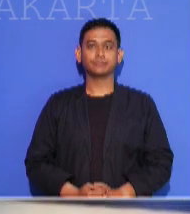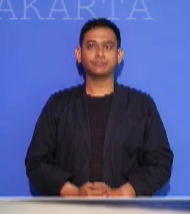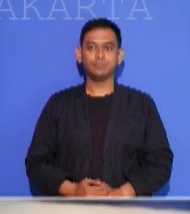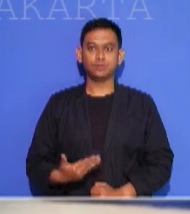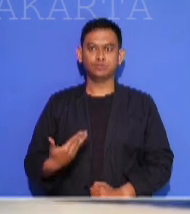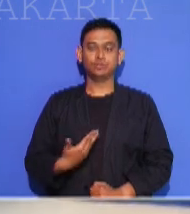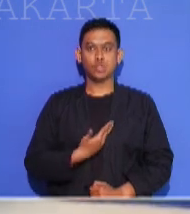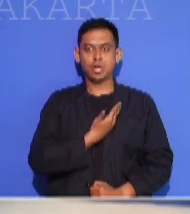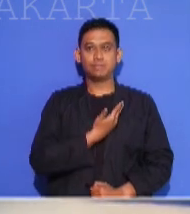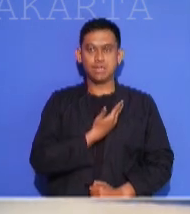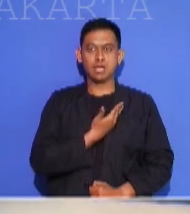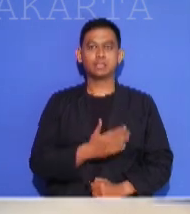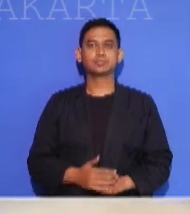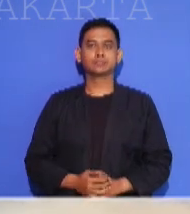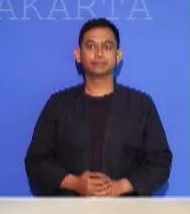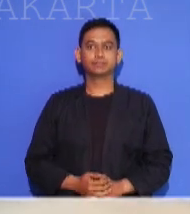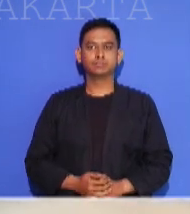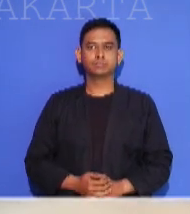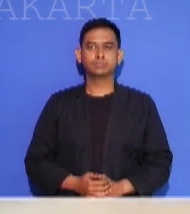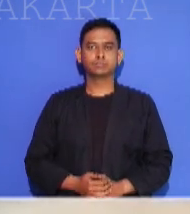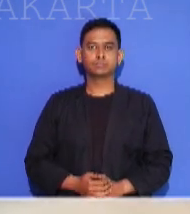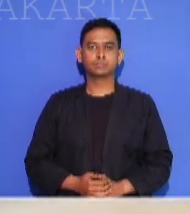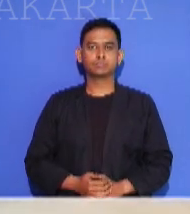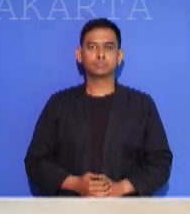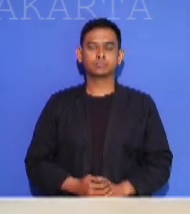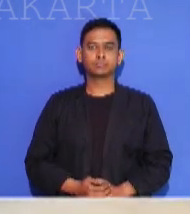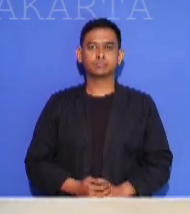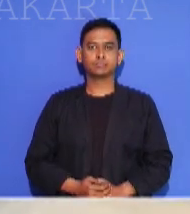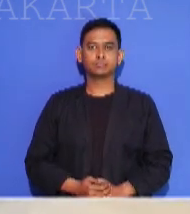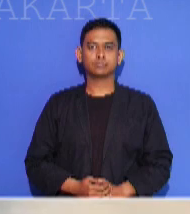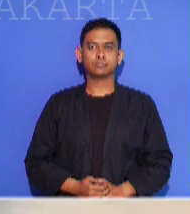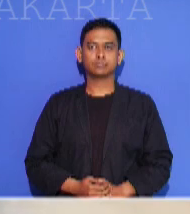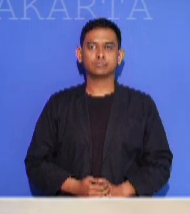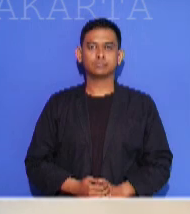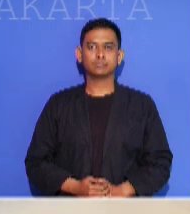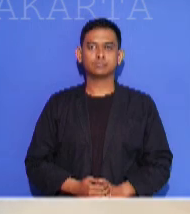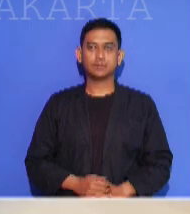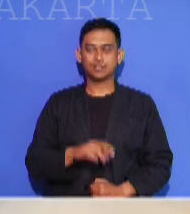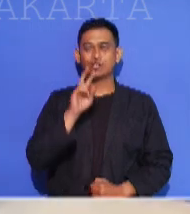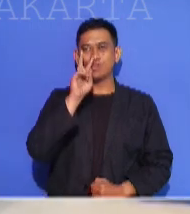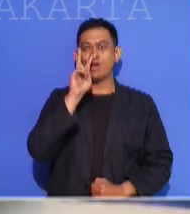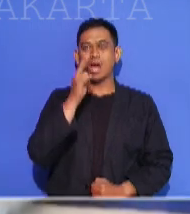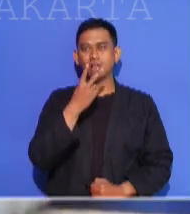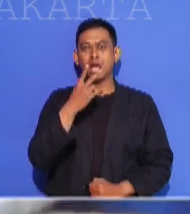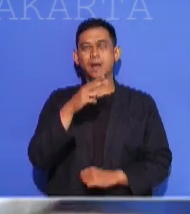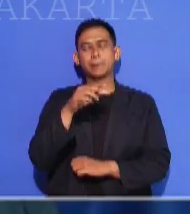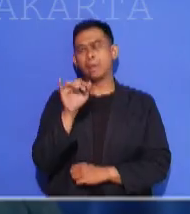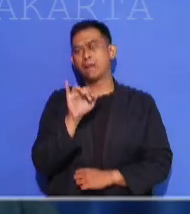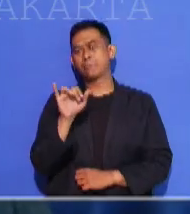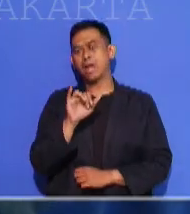telah memberikan pil sapi terhadap saudaranya pelaku yang sama-sama kecelakaan tadi